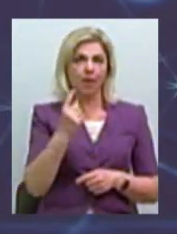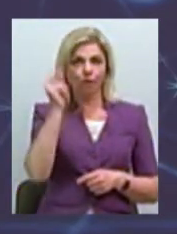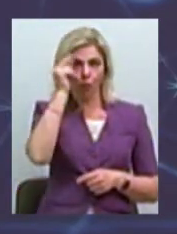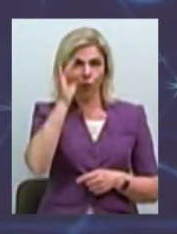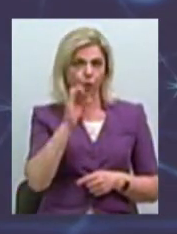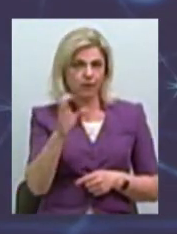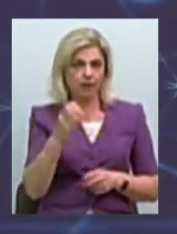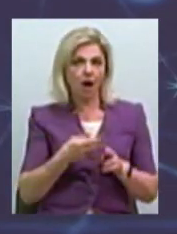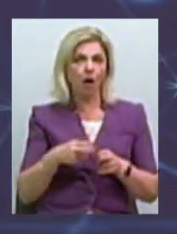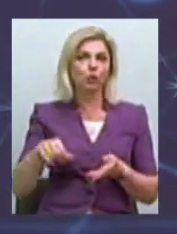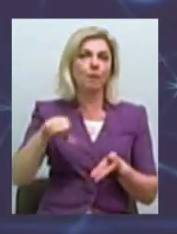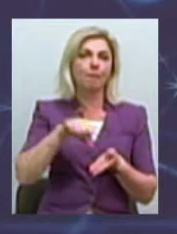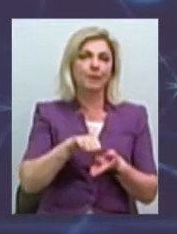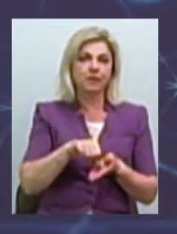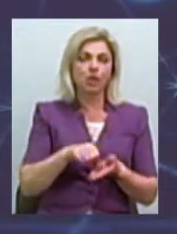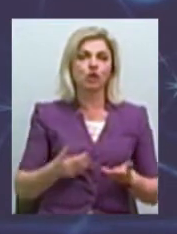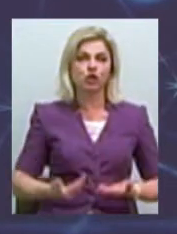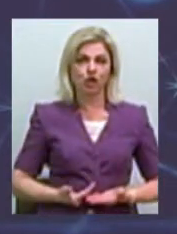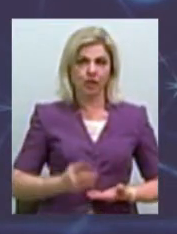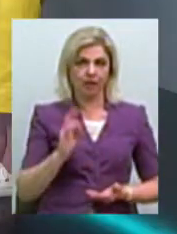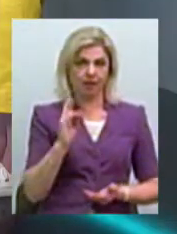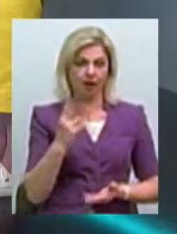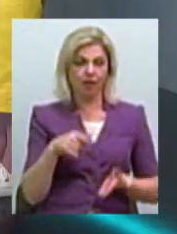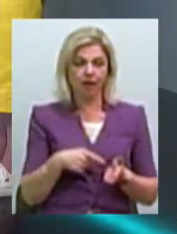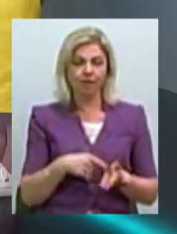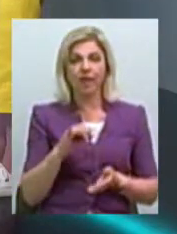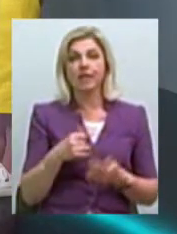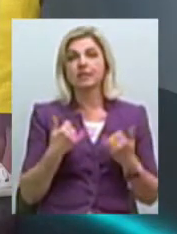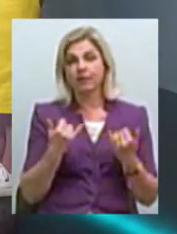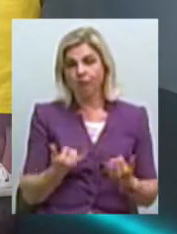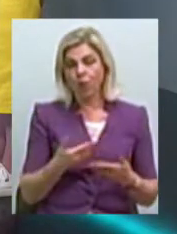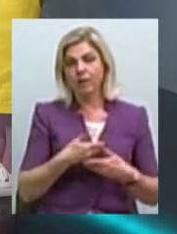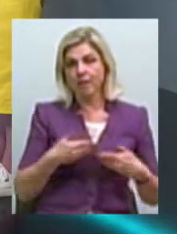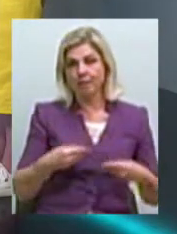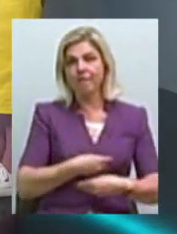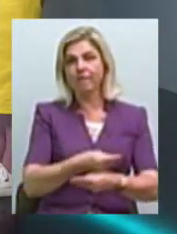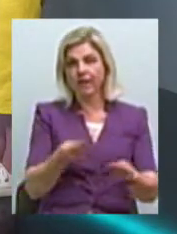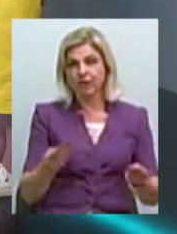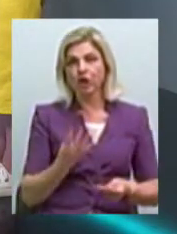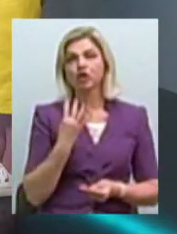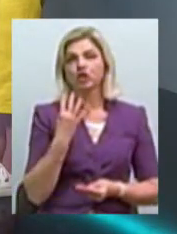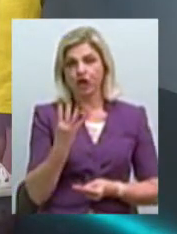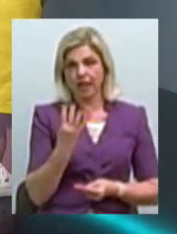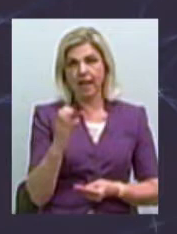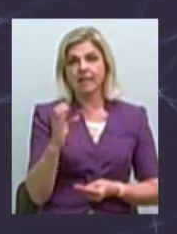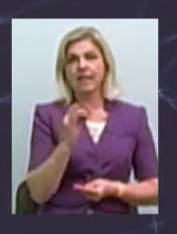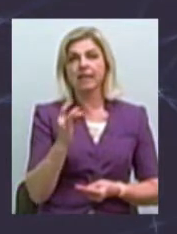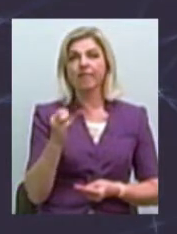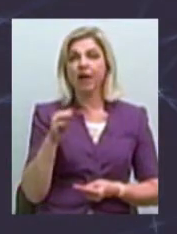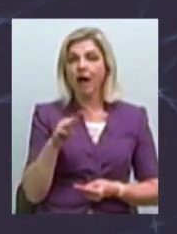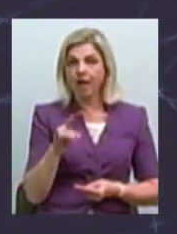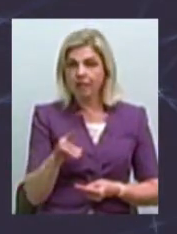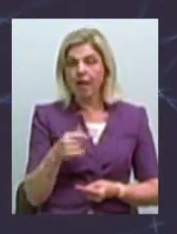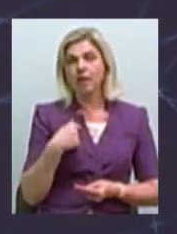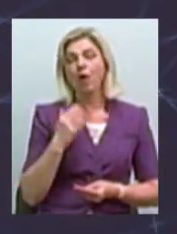которому присоединились жители Николаева. И сегодня мы выдали 4 сертификата. И на будущем,